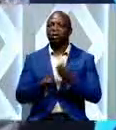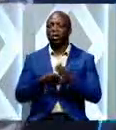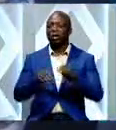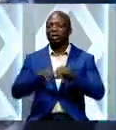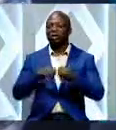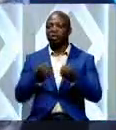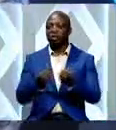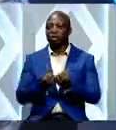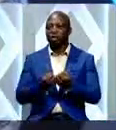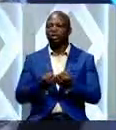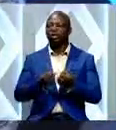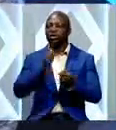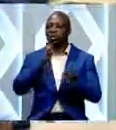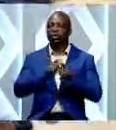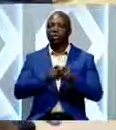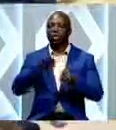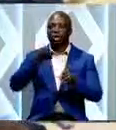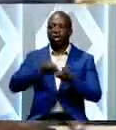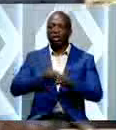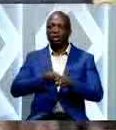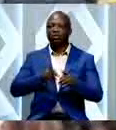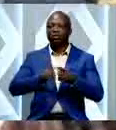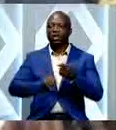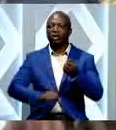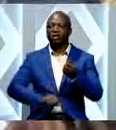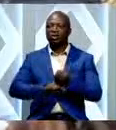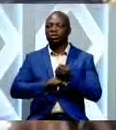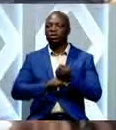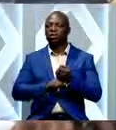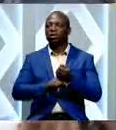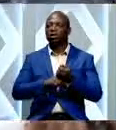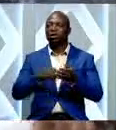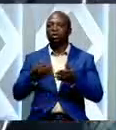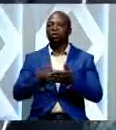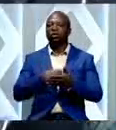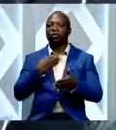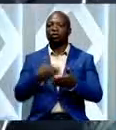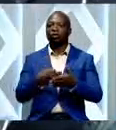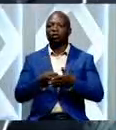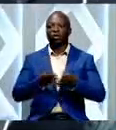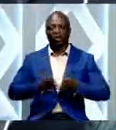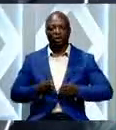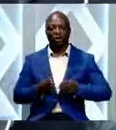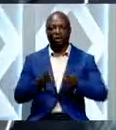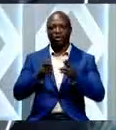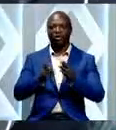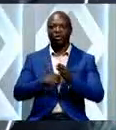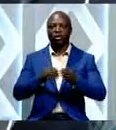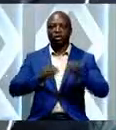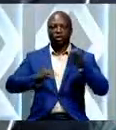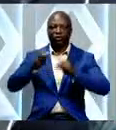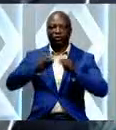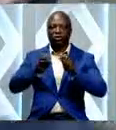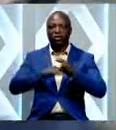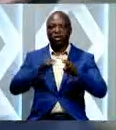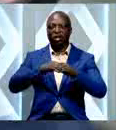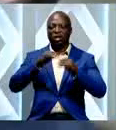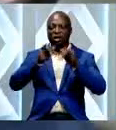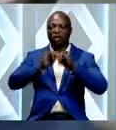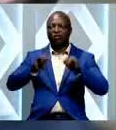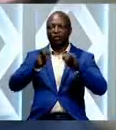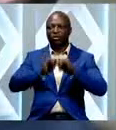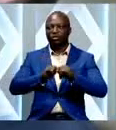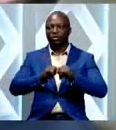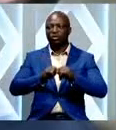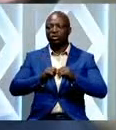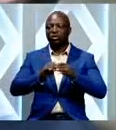sociétés se sont aussi engagées à soutenir le nouveau fonds d'accélération des investissements en infrastructures